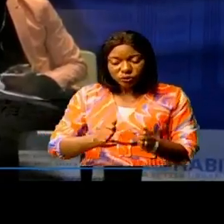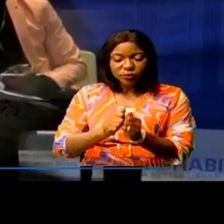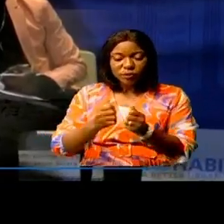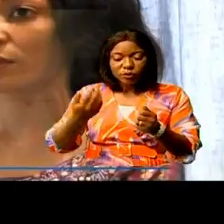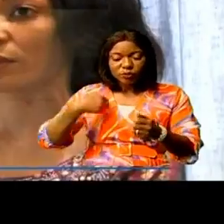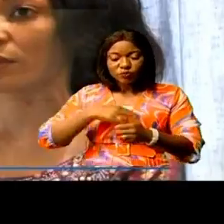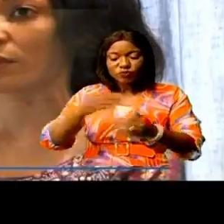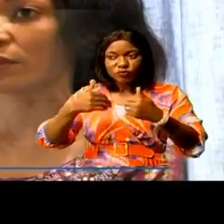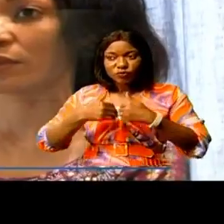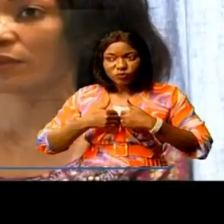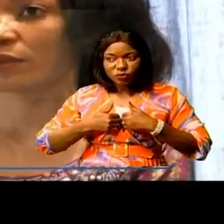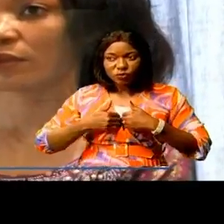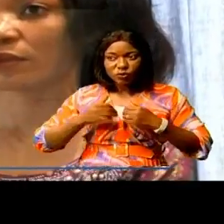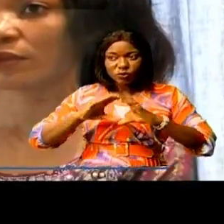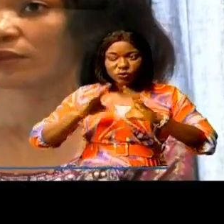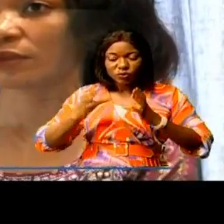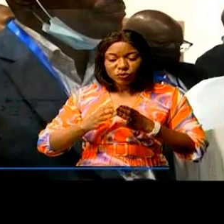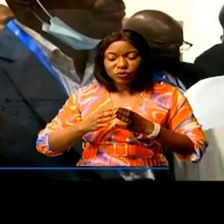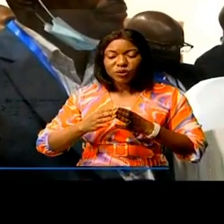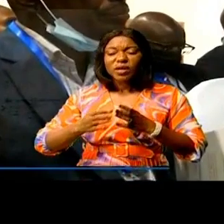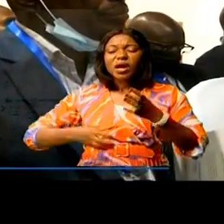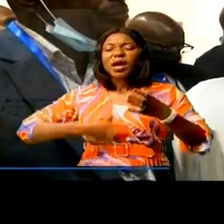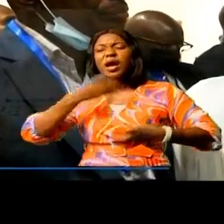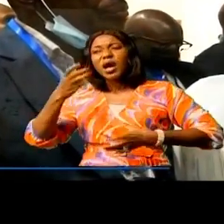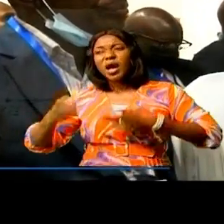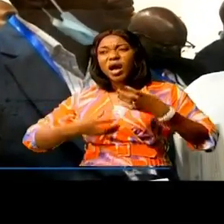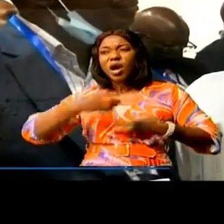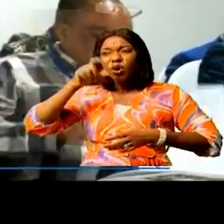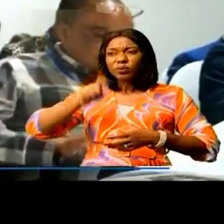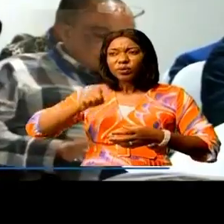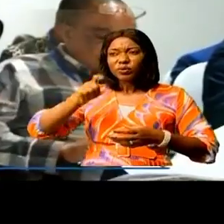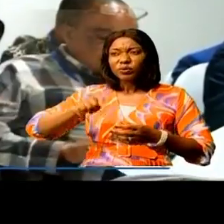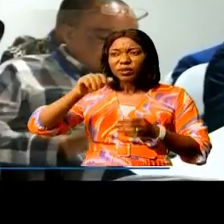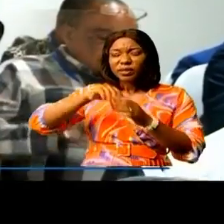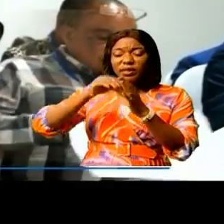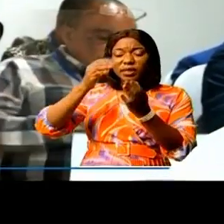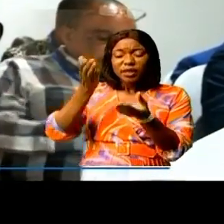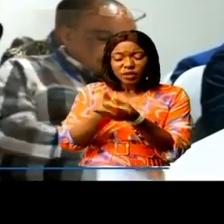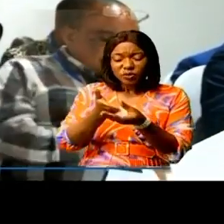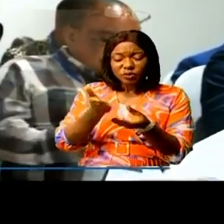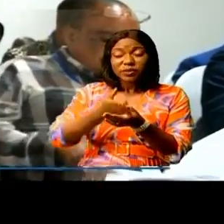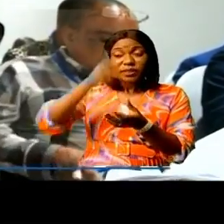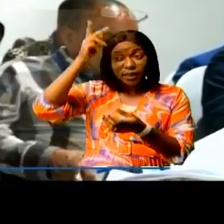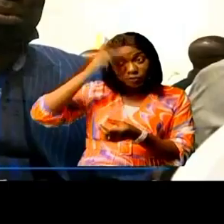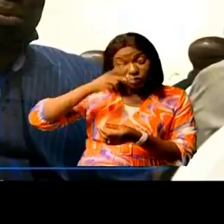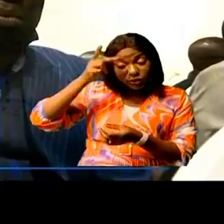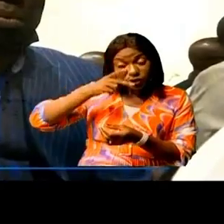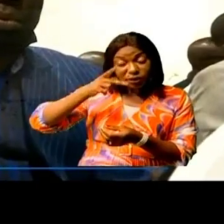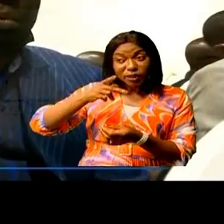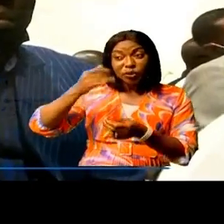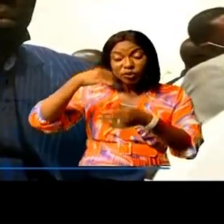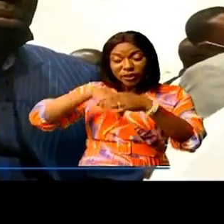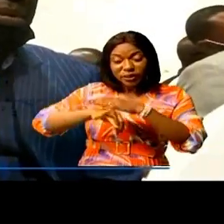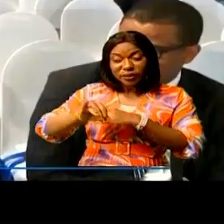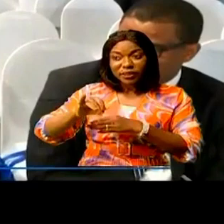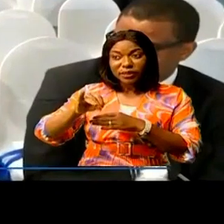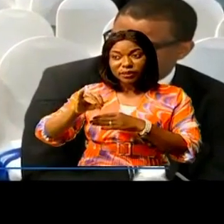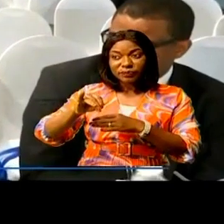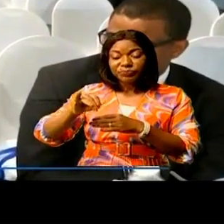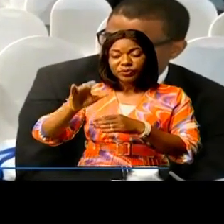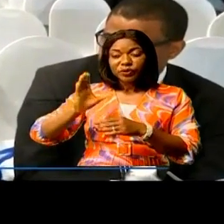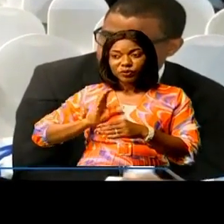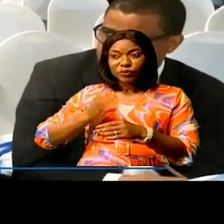que ce que nous avons réclamé puisse se retrouver. Dans les documents de la politique, on a intégré